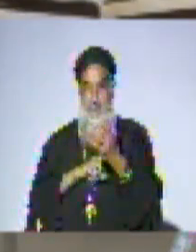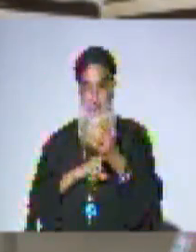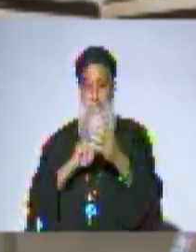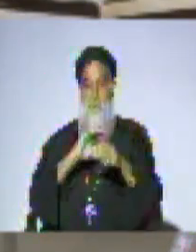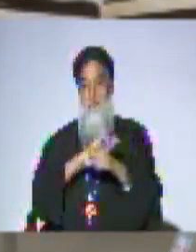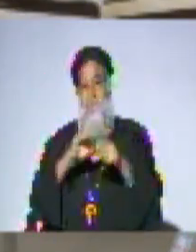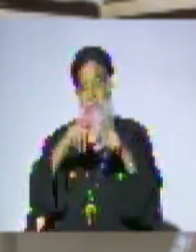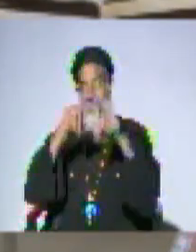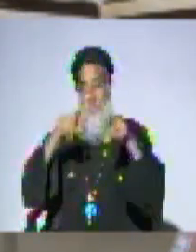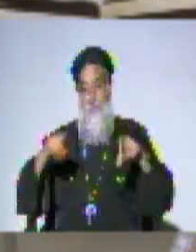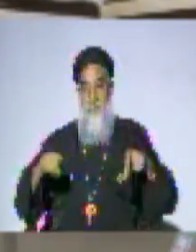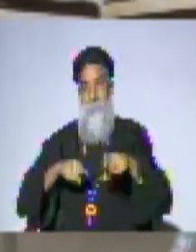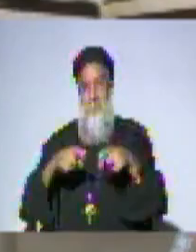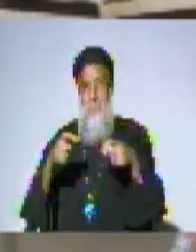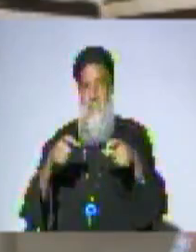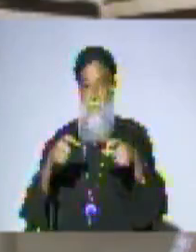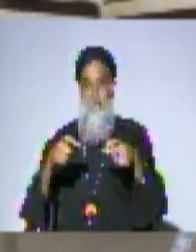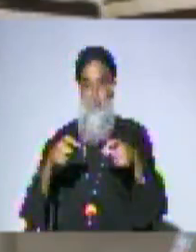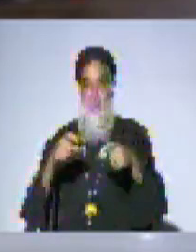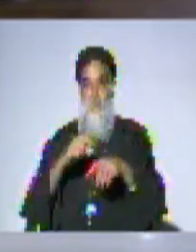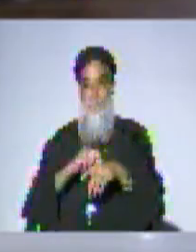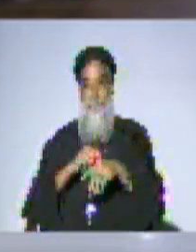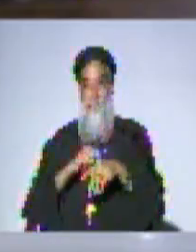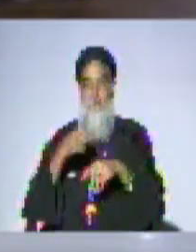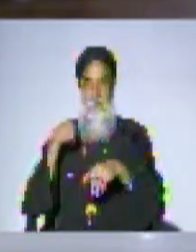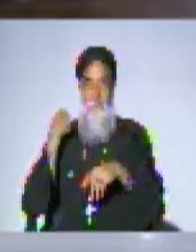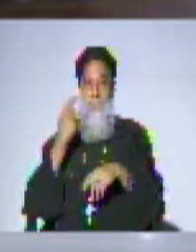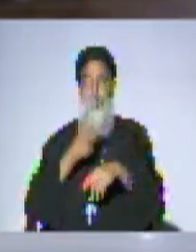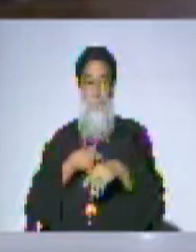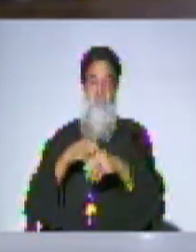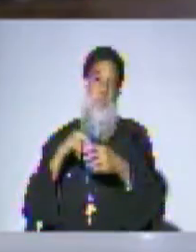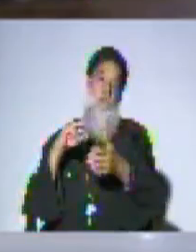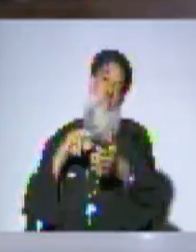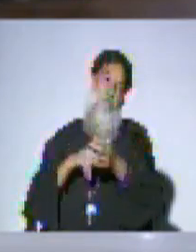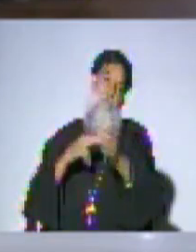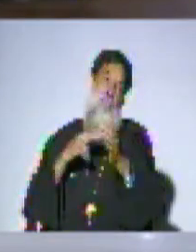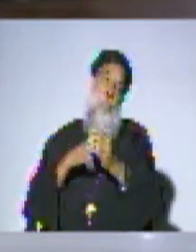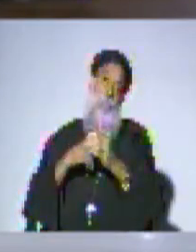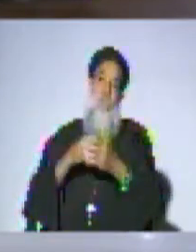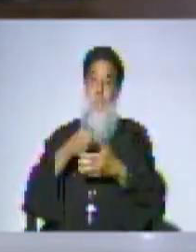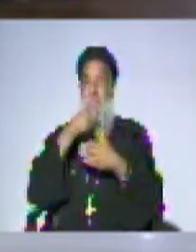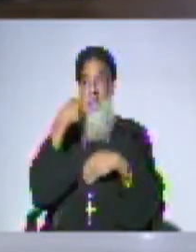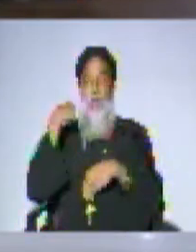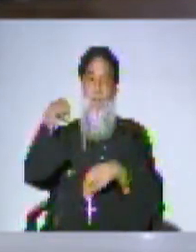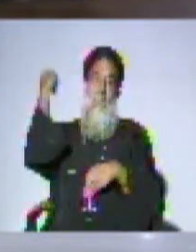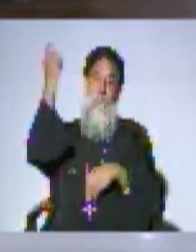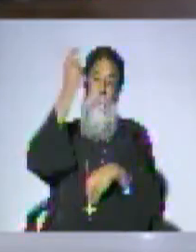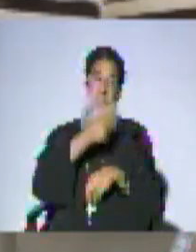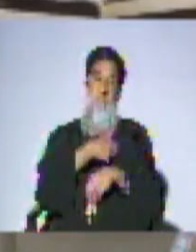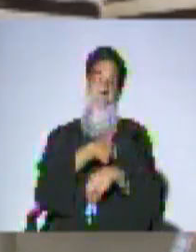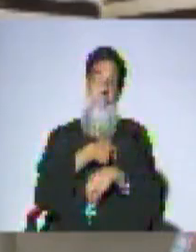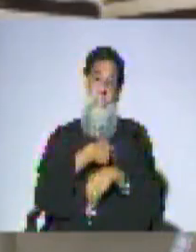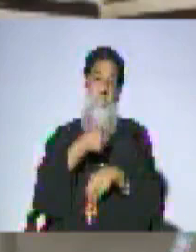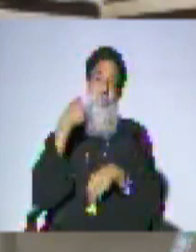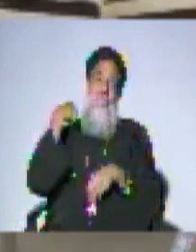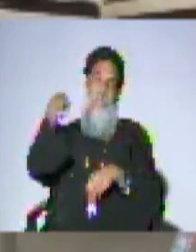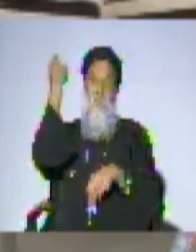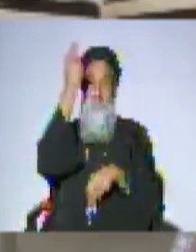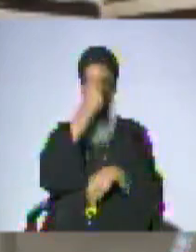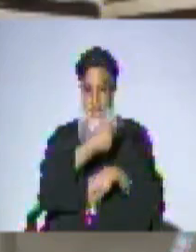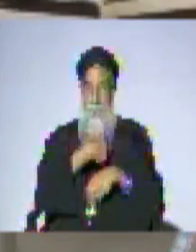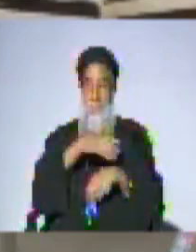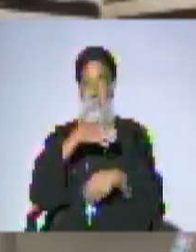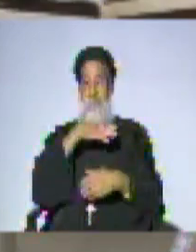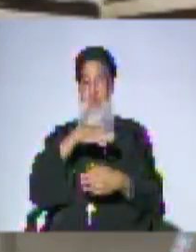الذبيحة. يعني ده بقى عمل ربنا في القداس بقى، إنه يقدس